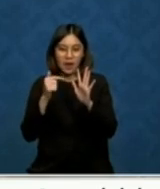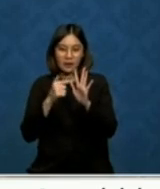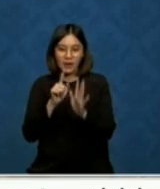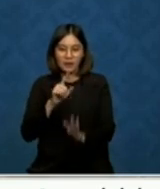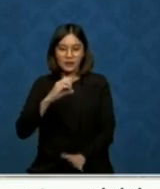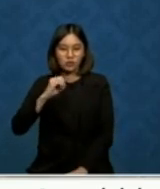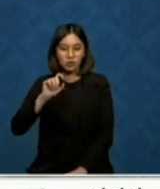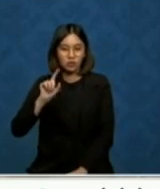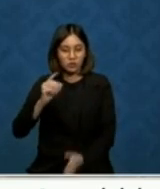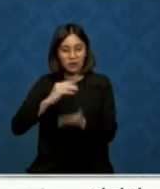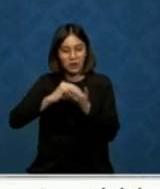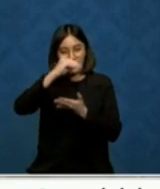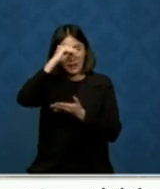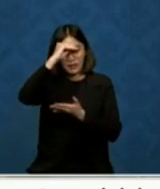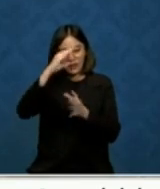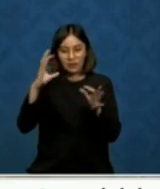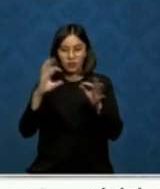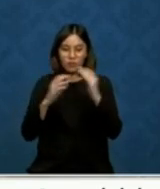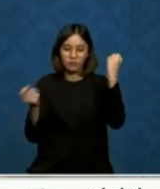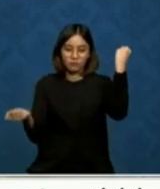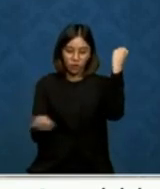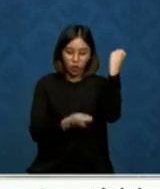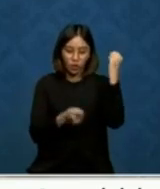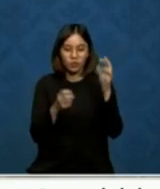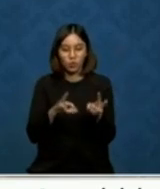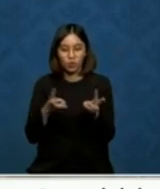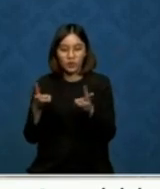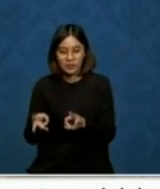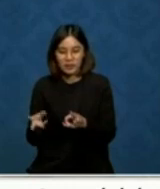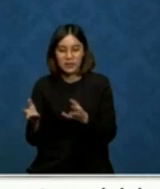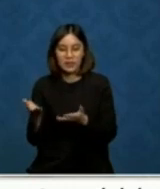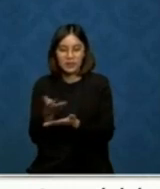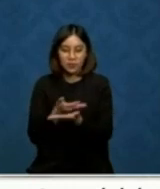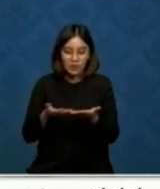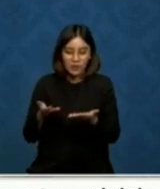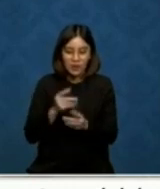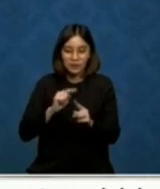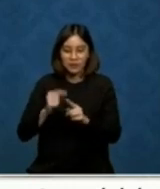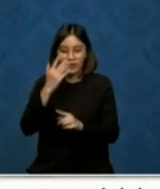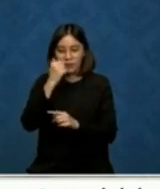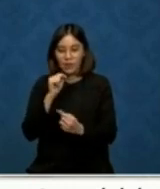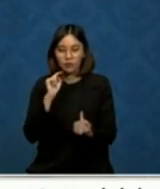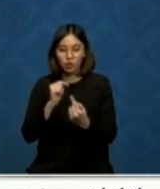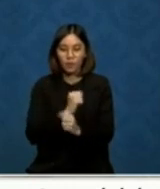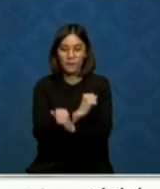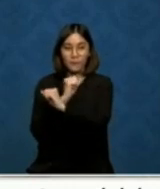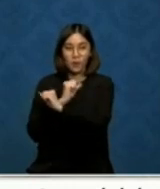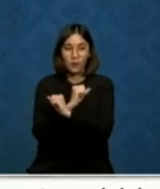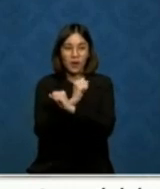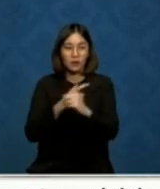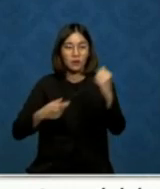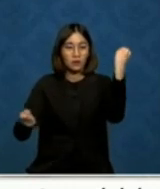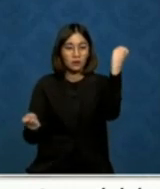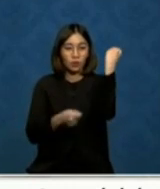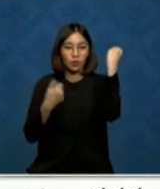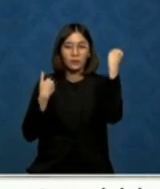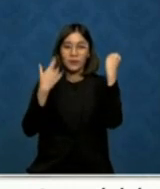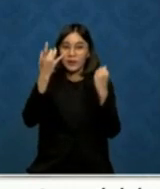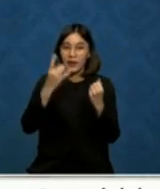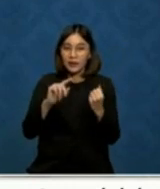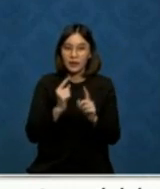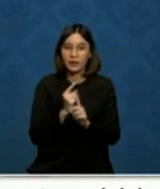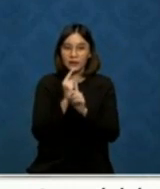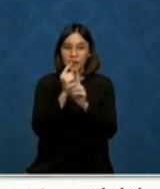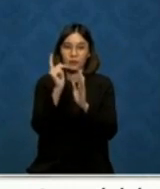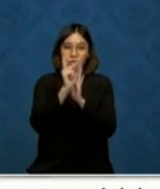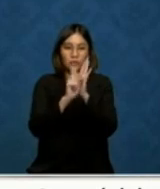นี่ยเราต้องเรียนเรื่องโทษและวิธีการเพื่อความปลอดภัยโทษมีอะไรบ้างครับโทษตามประมว